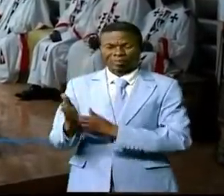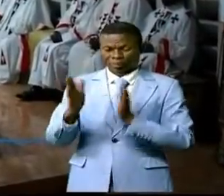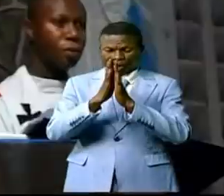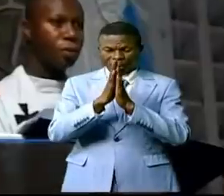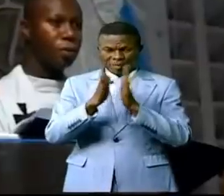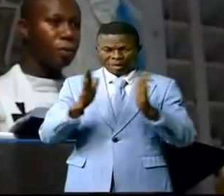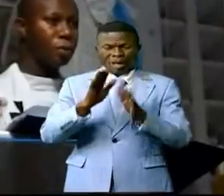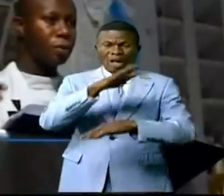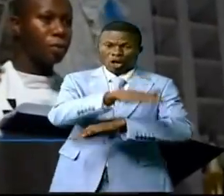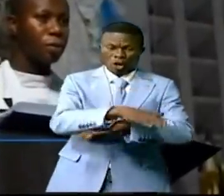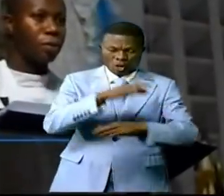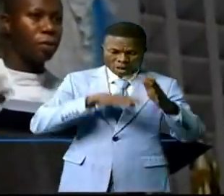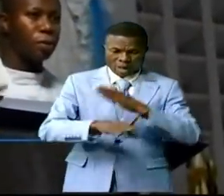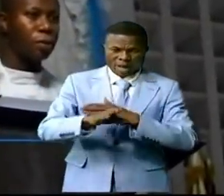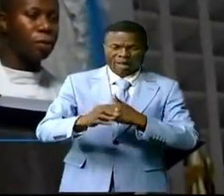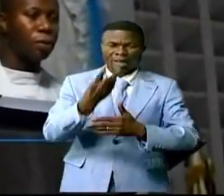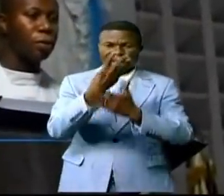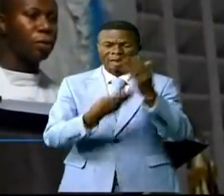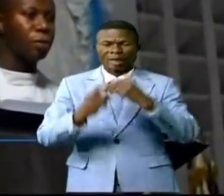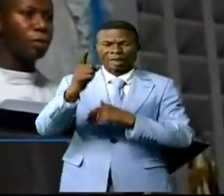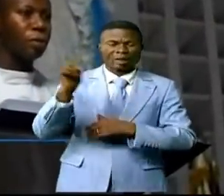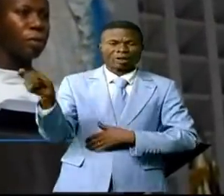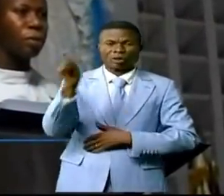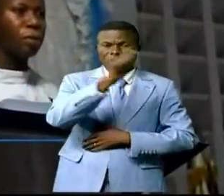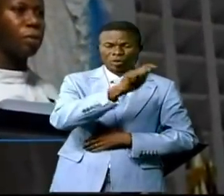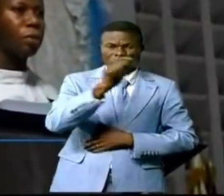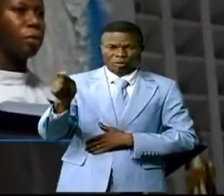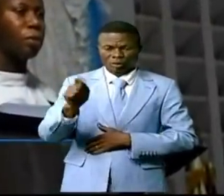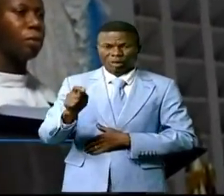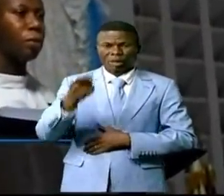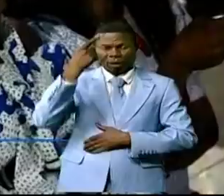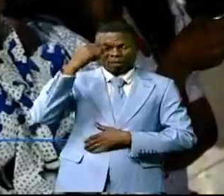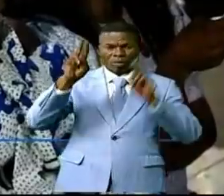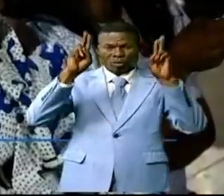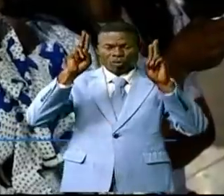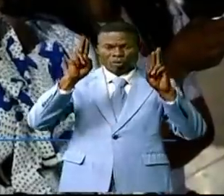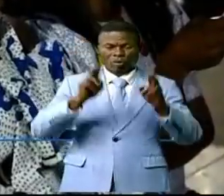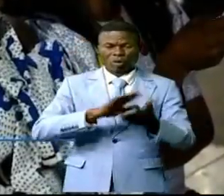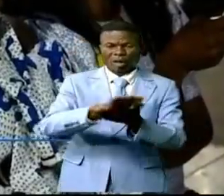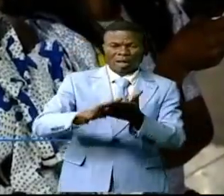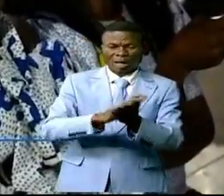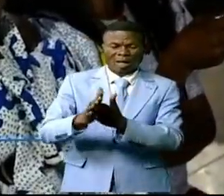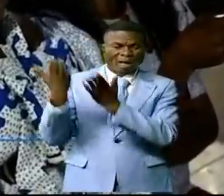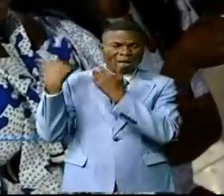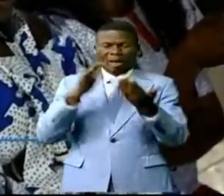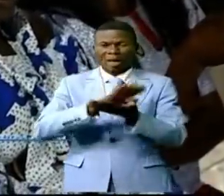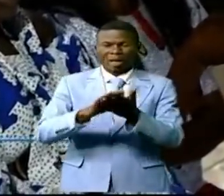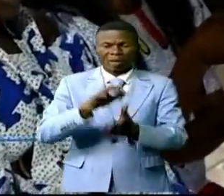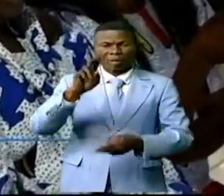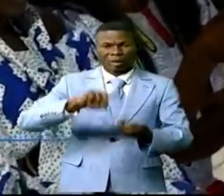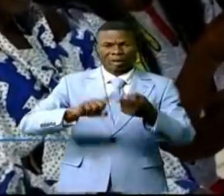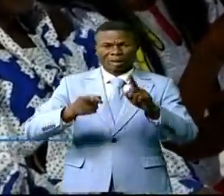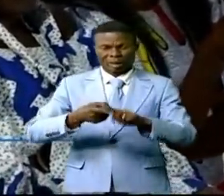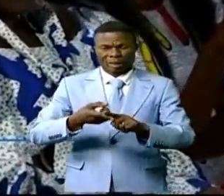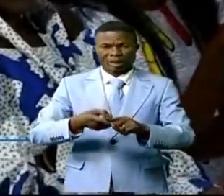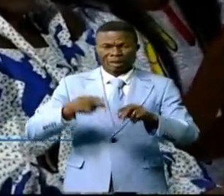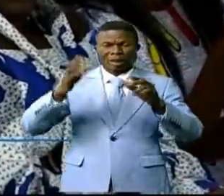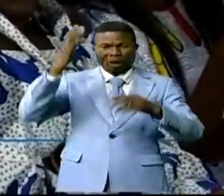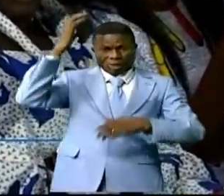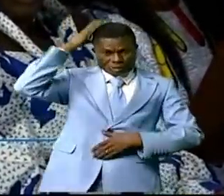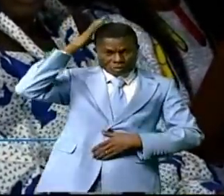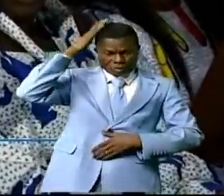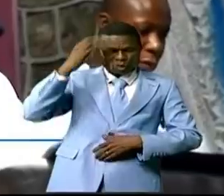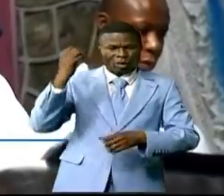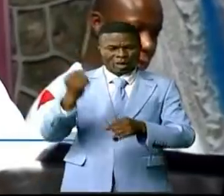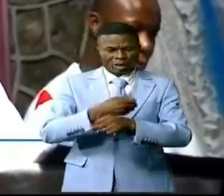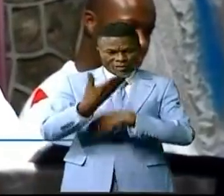marque l'entrée dans les tridômes pascales. À l'instar de Jésus qui a lavé les pieds de ses disciples, Monseigneur José Moko fait le même